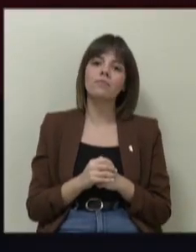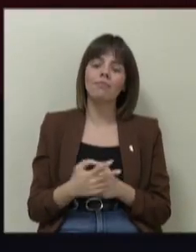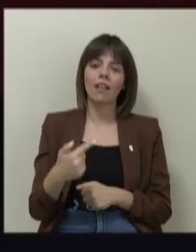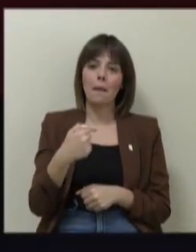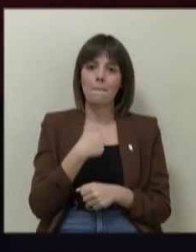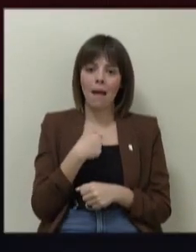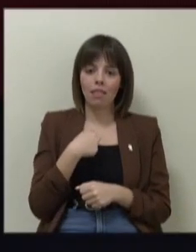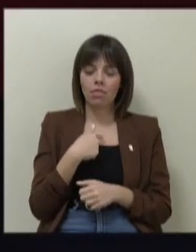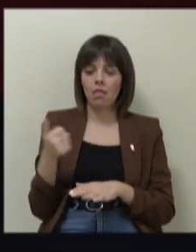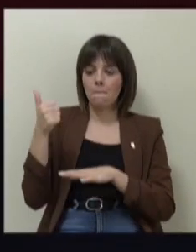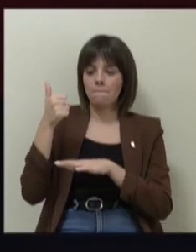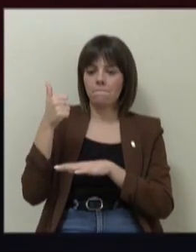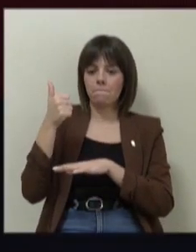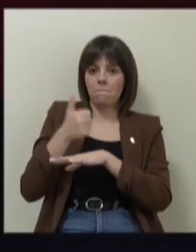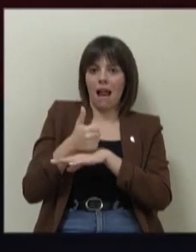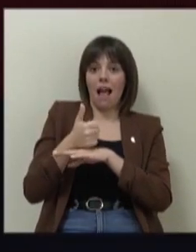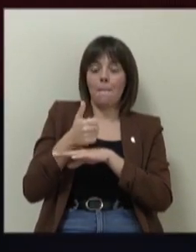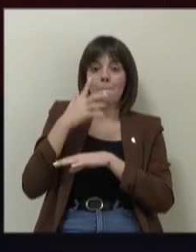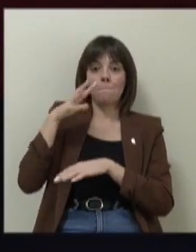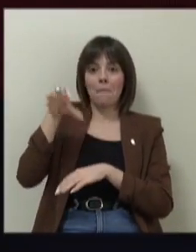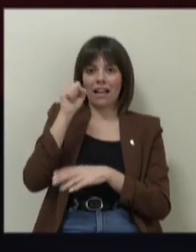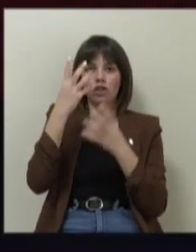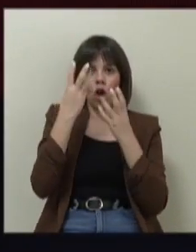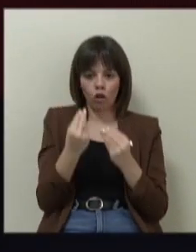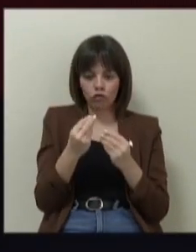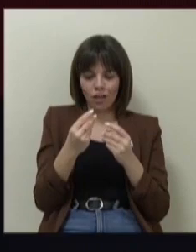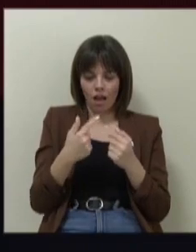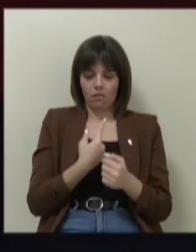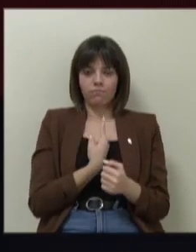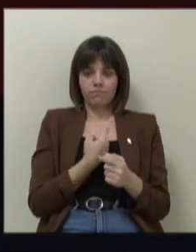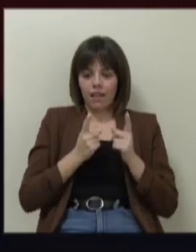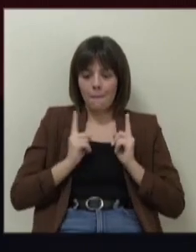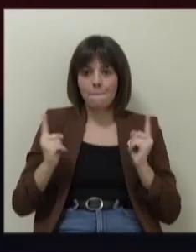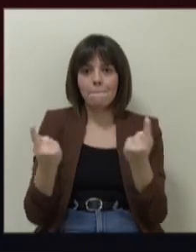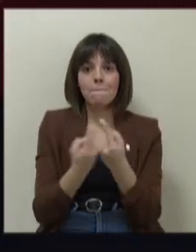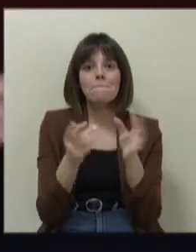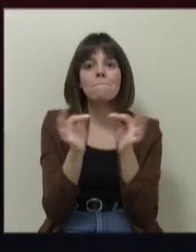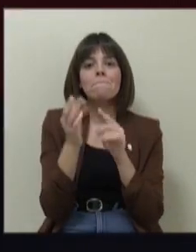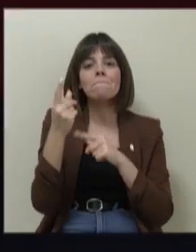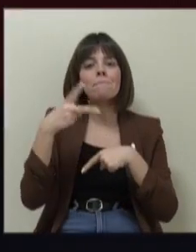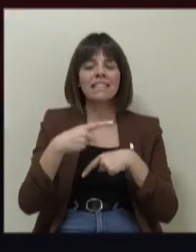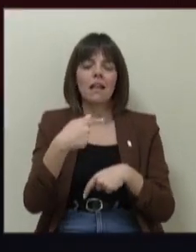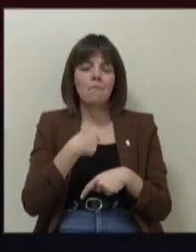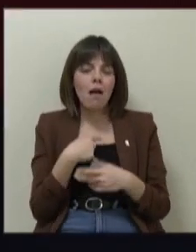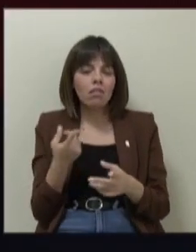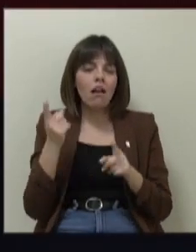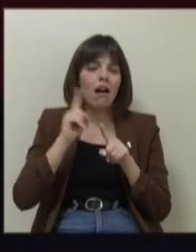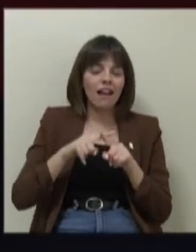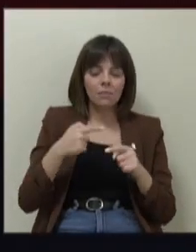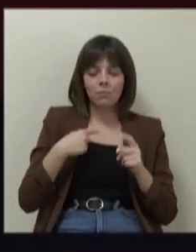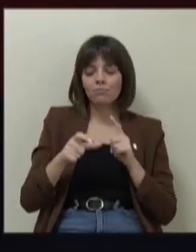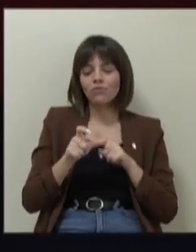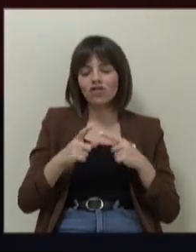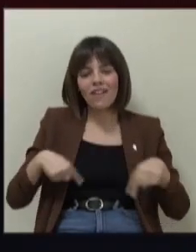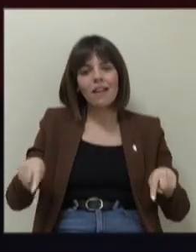Ben merkezde olunca onun etrafında da bir biz oluşuyor. Yani ben ve benim yakın çevrem veya benim tanıdıklarım